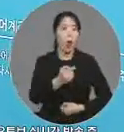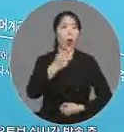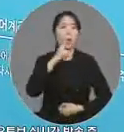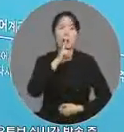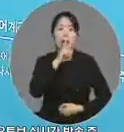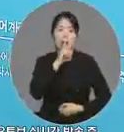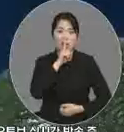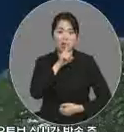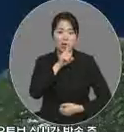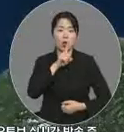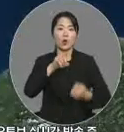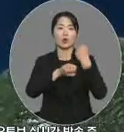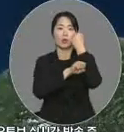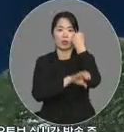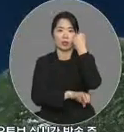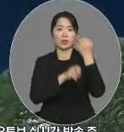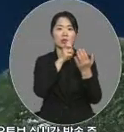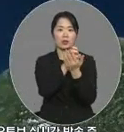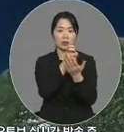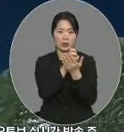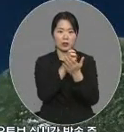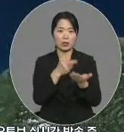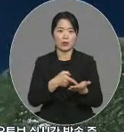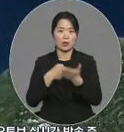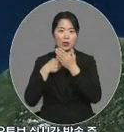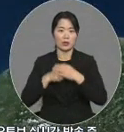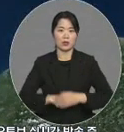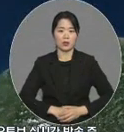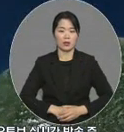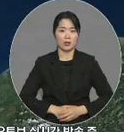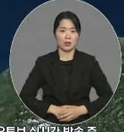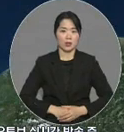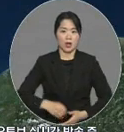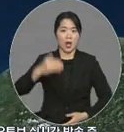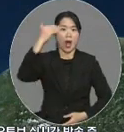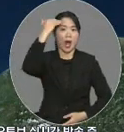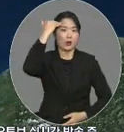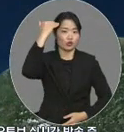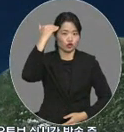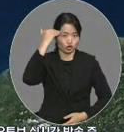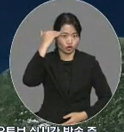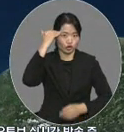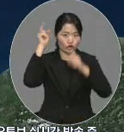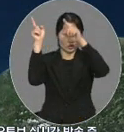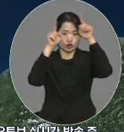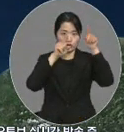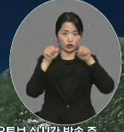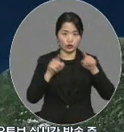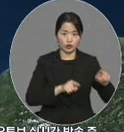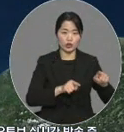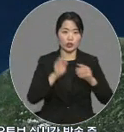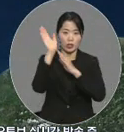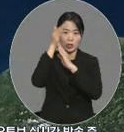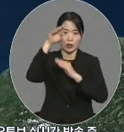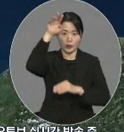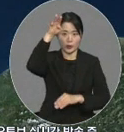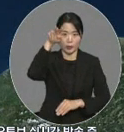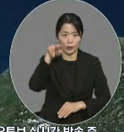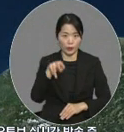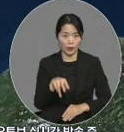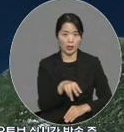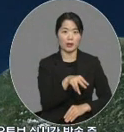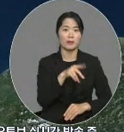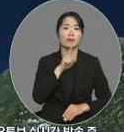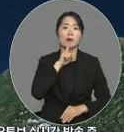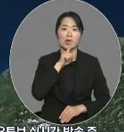나왔습니다. 그동안 연어는 우리나라 앞바다에서 위에서 아래로 내려올 거란 가설만 존재했는데